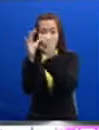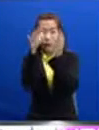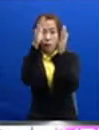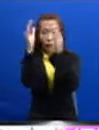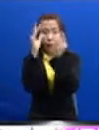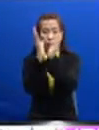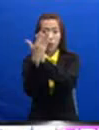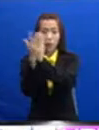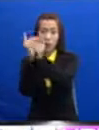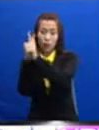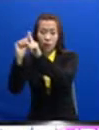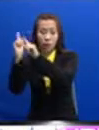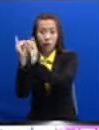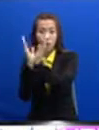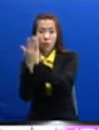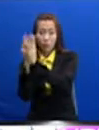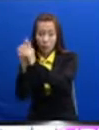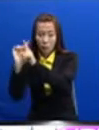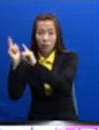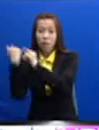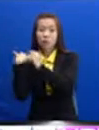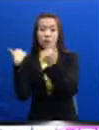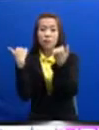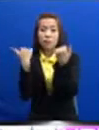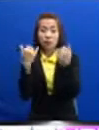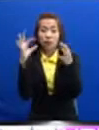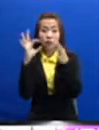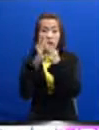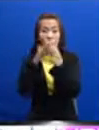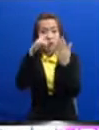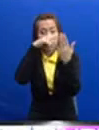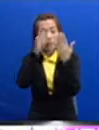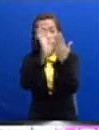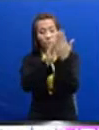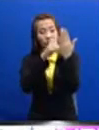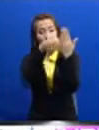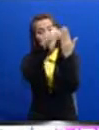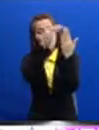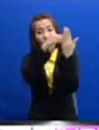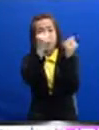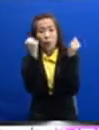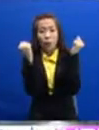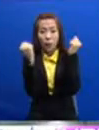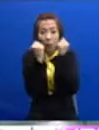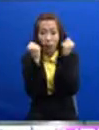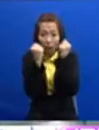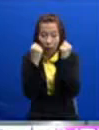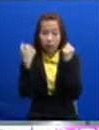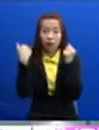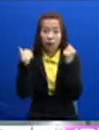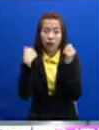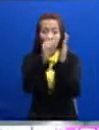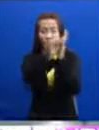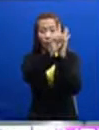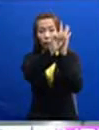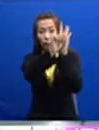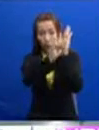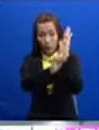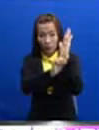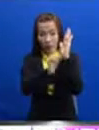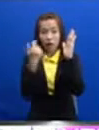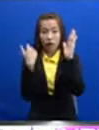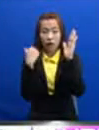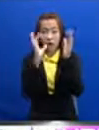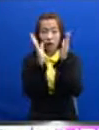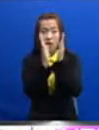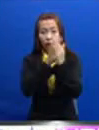ฝนฟ้าคะนองกับลมกระโชกแรงหลังจากนั้นบริเวณประเทศไทยตอนบนจะมีอากาศหนาวเย็นและอุณหภูมิจะลดลงรวมแล้ว